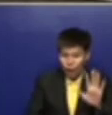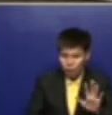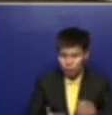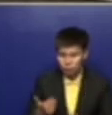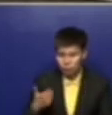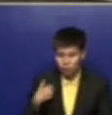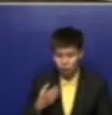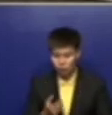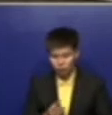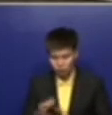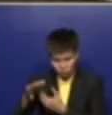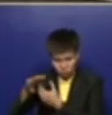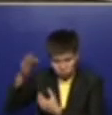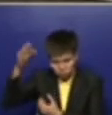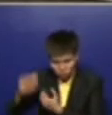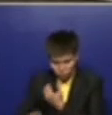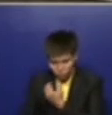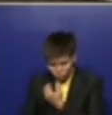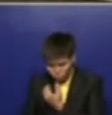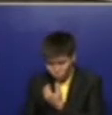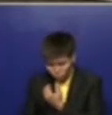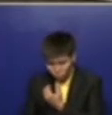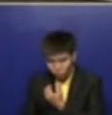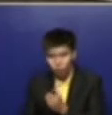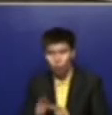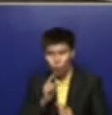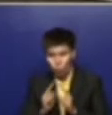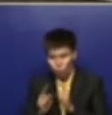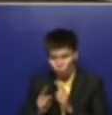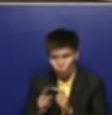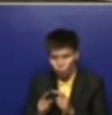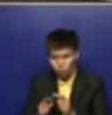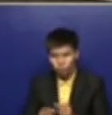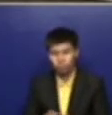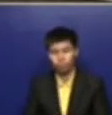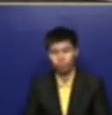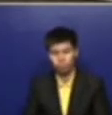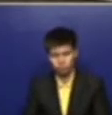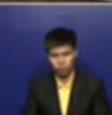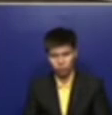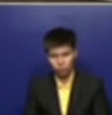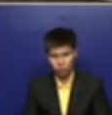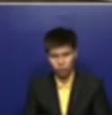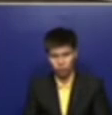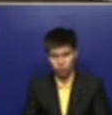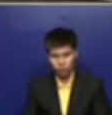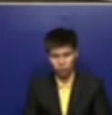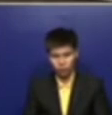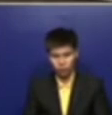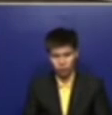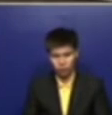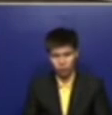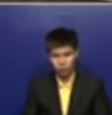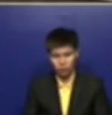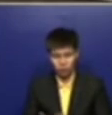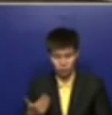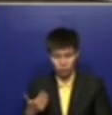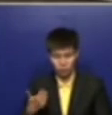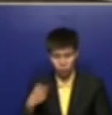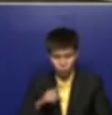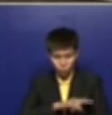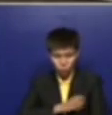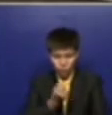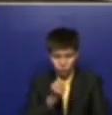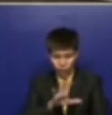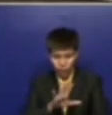าตอบรายงานนอกจากนั้นนะท่านประธานครับยังมีวิทยุสั่งการที่ออกเมื่อวันที่25